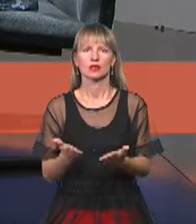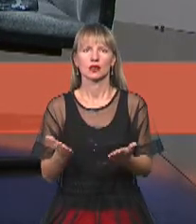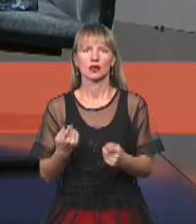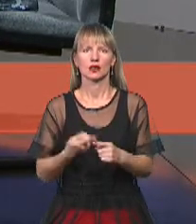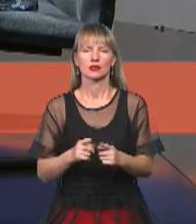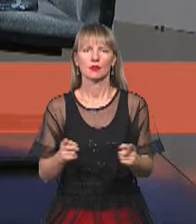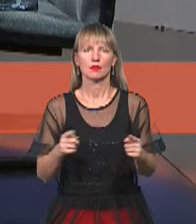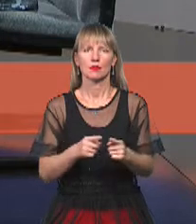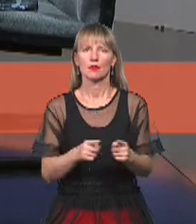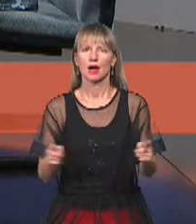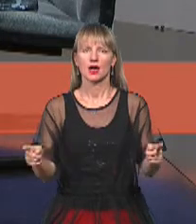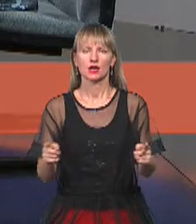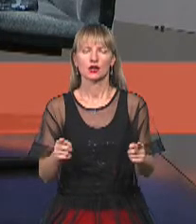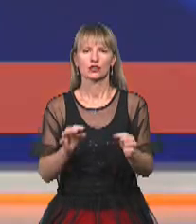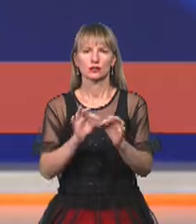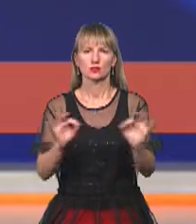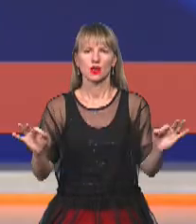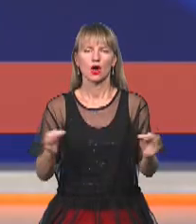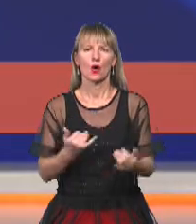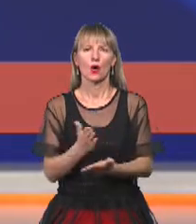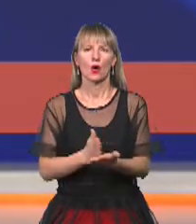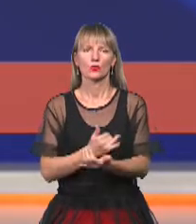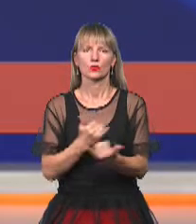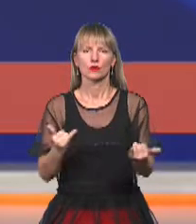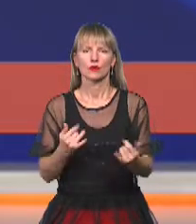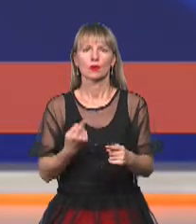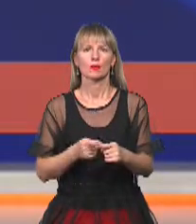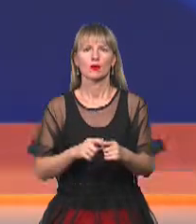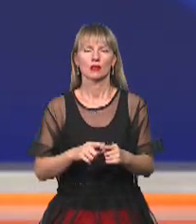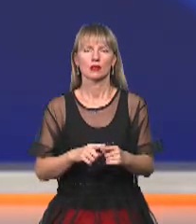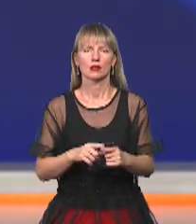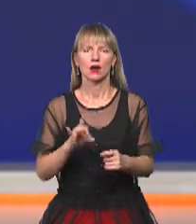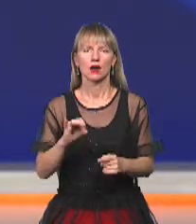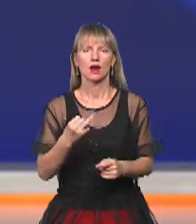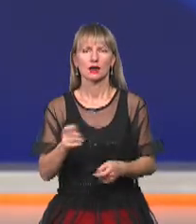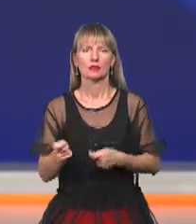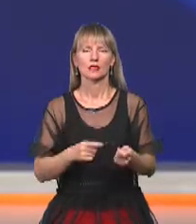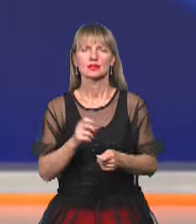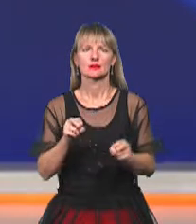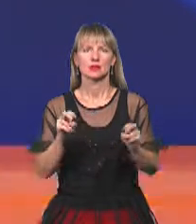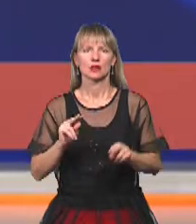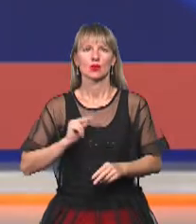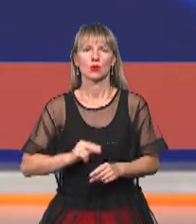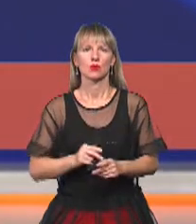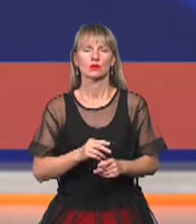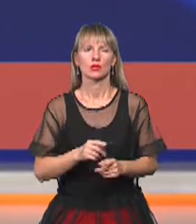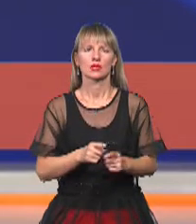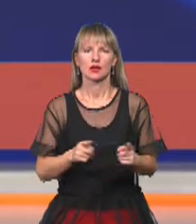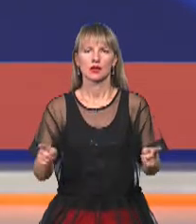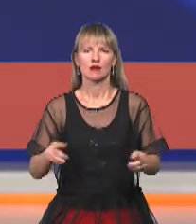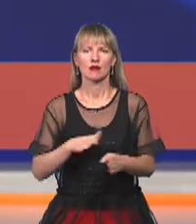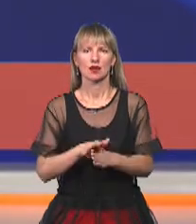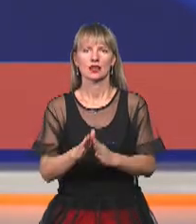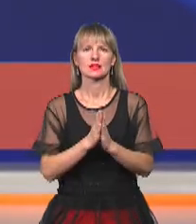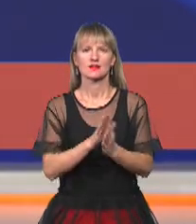ці мережі обслуговує. Тому райадміністрації за специфікою роботи у них достатньо тривалого характеру виконання звернень,